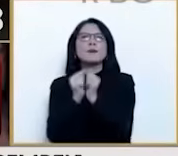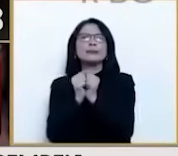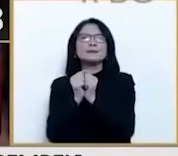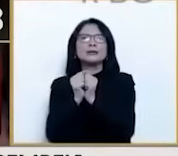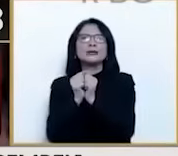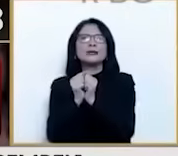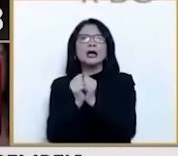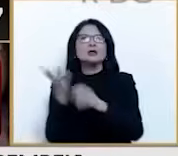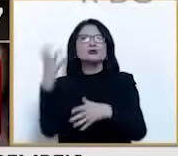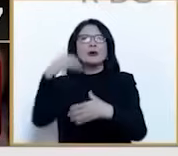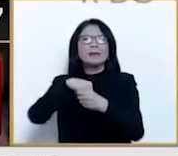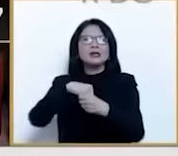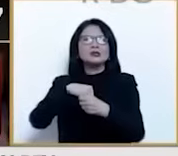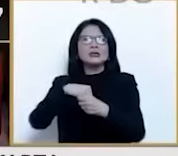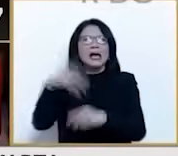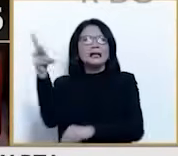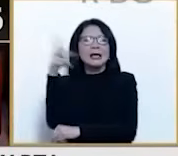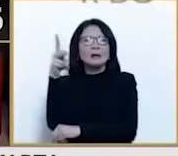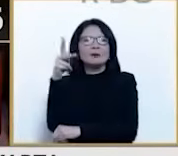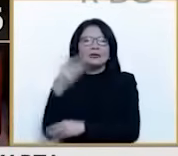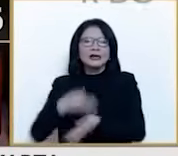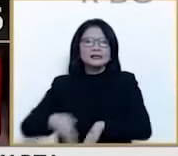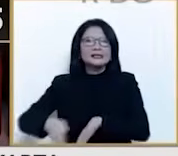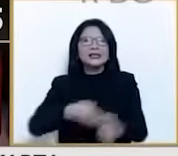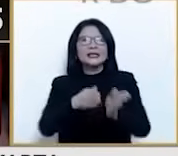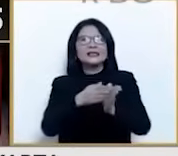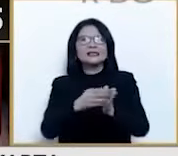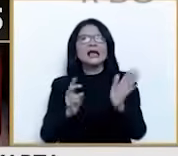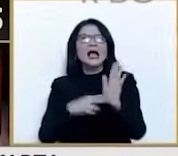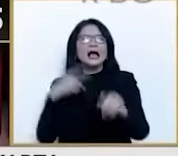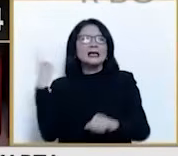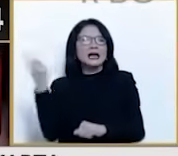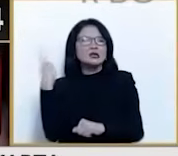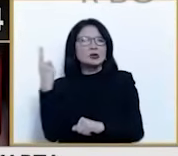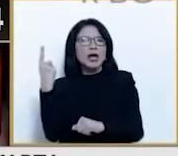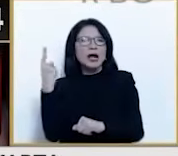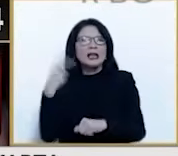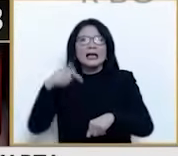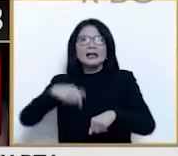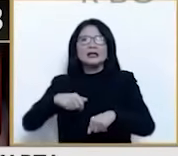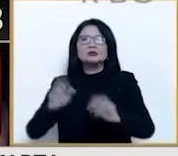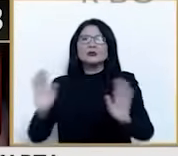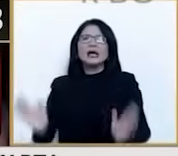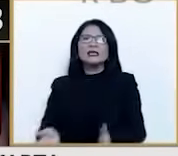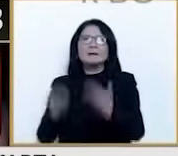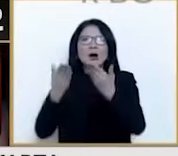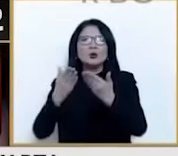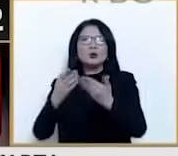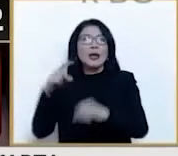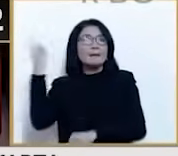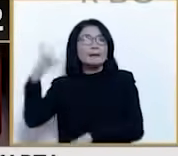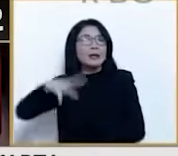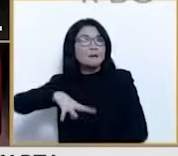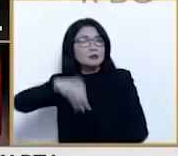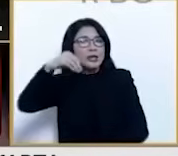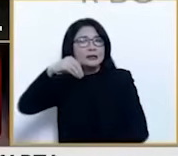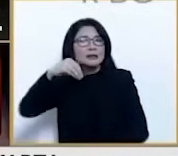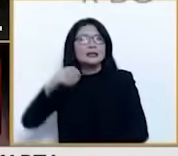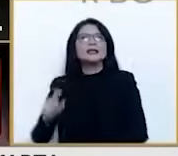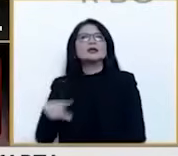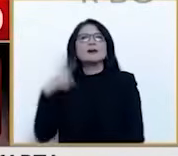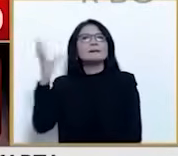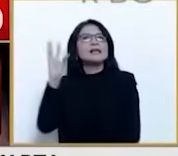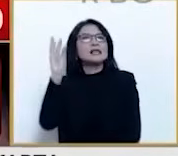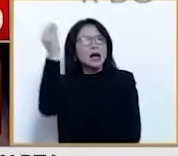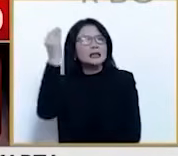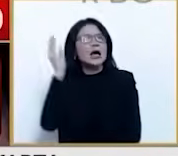dan sudah masuk di dalam proyek strategis nasional, dan sekarang ini sebagian sudah dibangun oleh pemerintah pusat dan juga oleh pemerintah